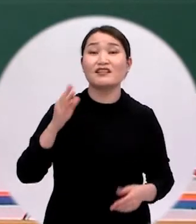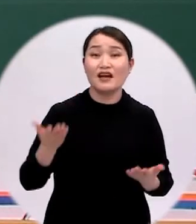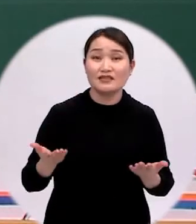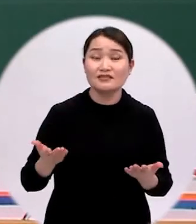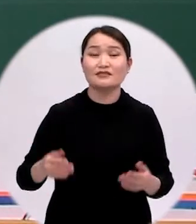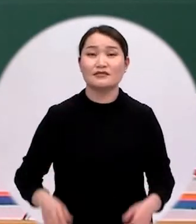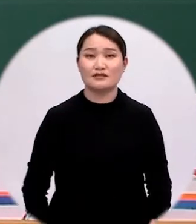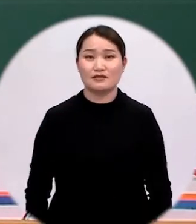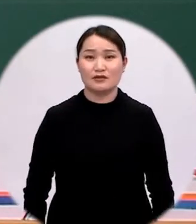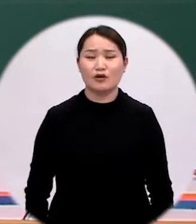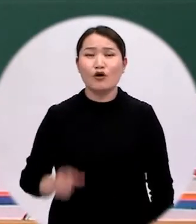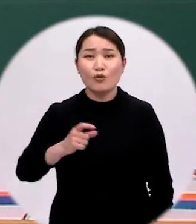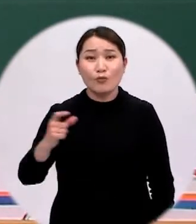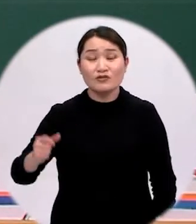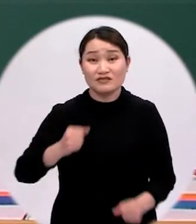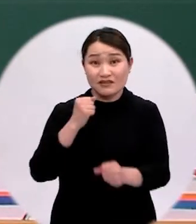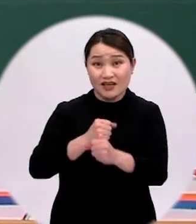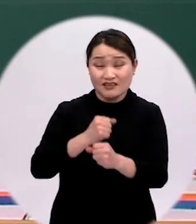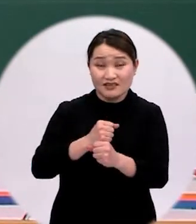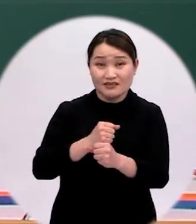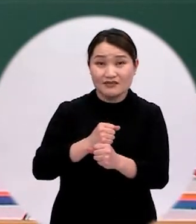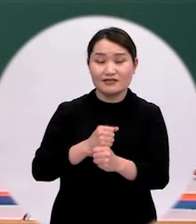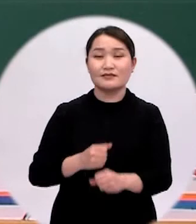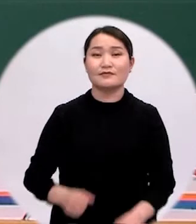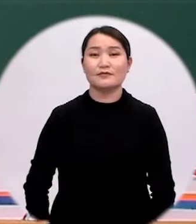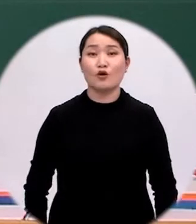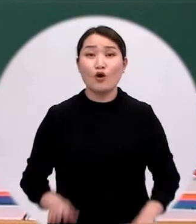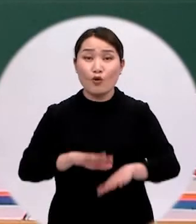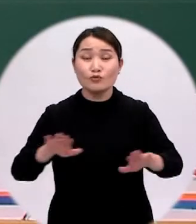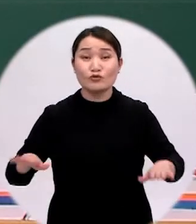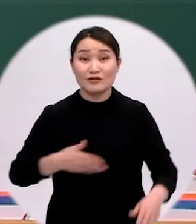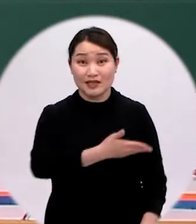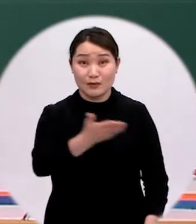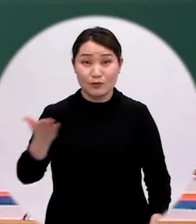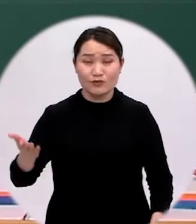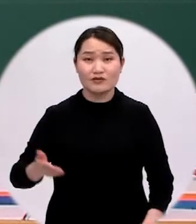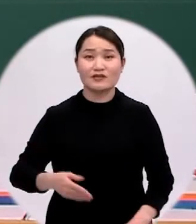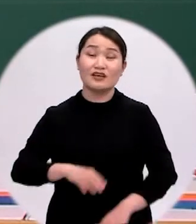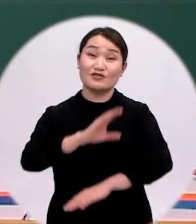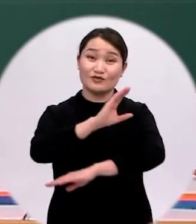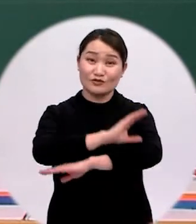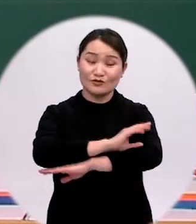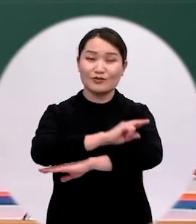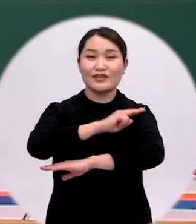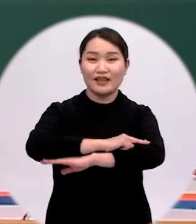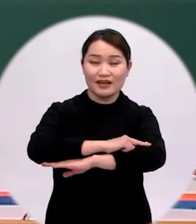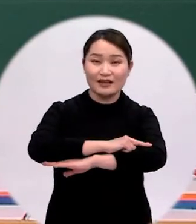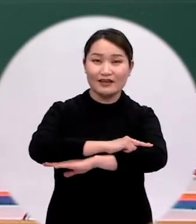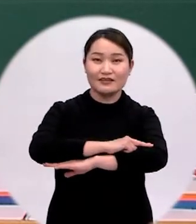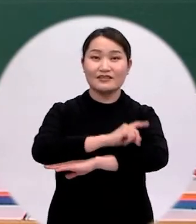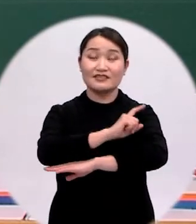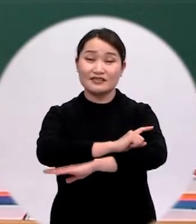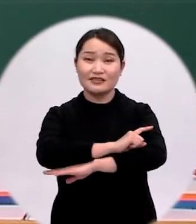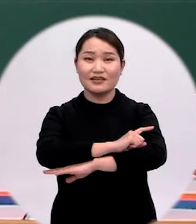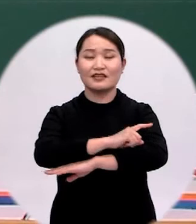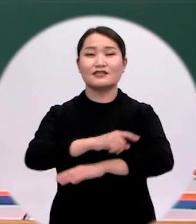Тухайлбал хүний ажил хөдөлмөрт. Харин хүүхдүүд та нарын ажил хөдөлмөр болох